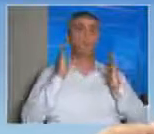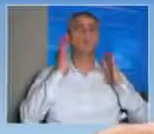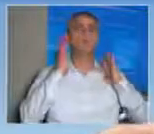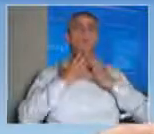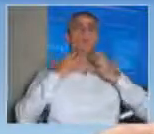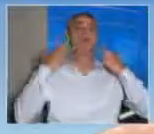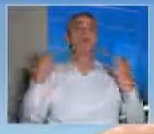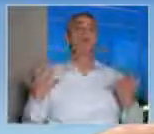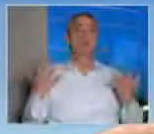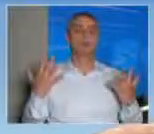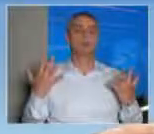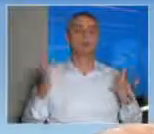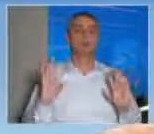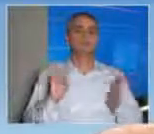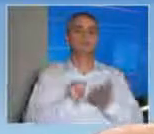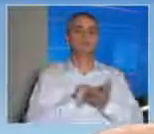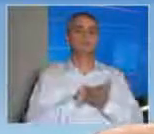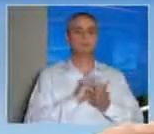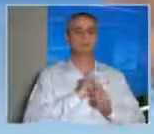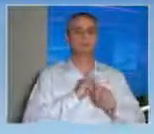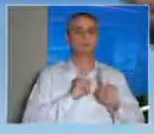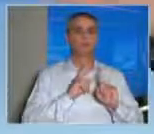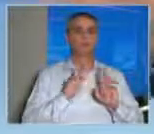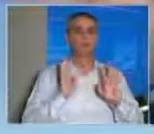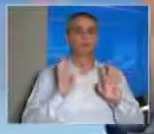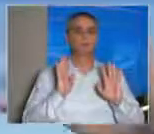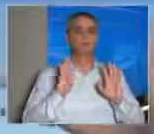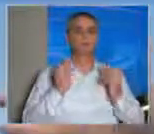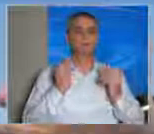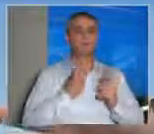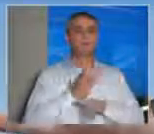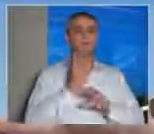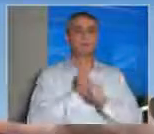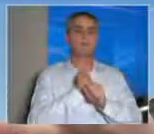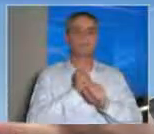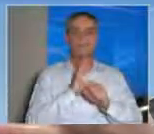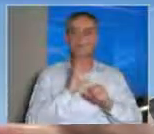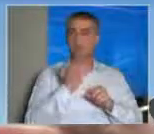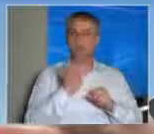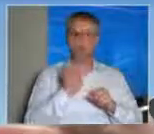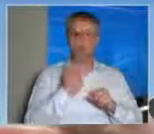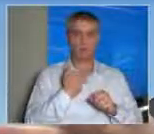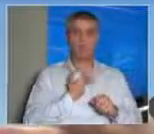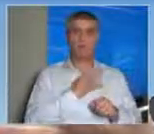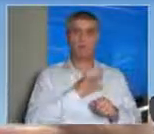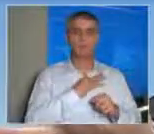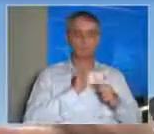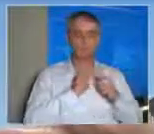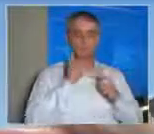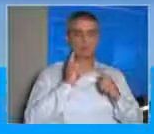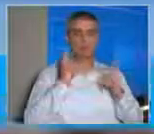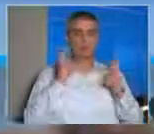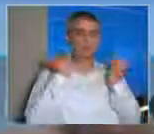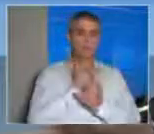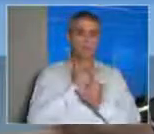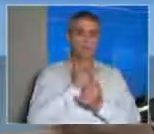נורא גדולים, סליחה, לא, הדברים עוברים. איפה אנחנו מוקים? בדיוק בבטאות